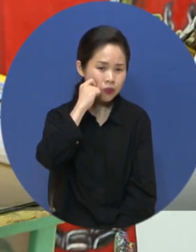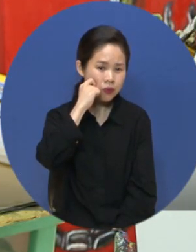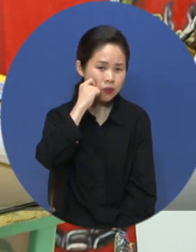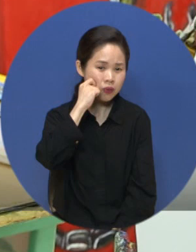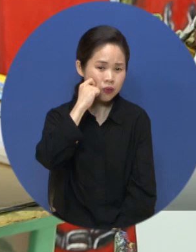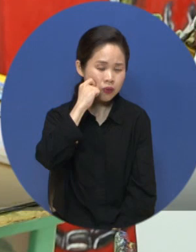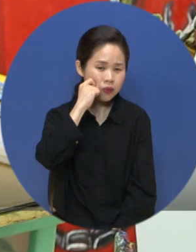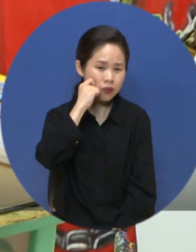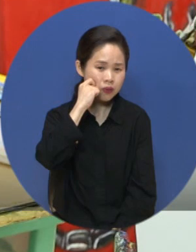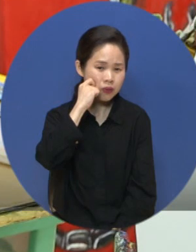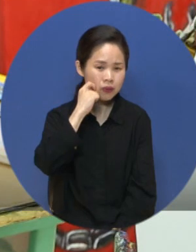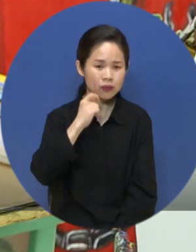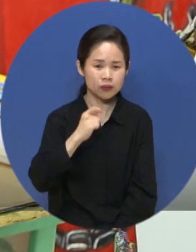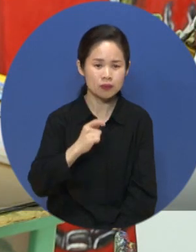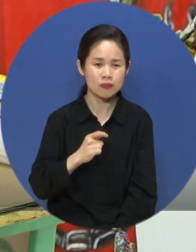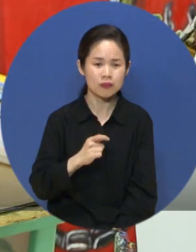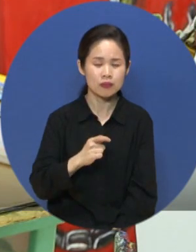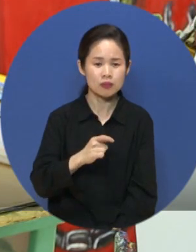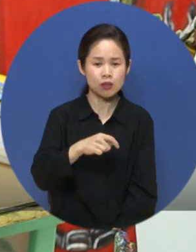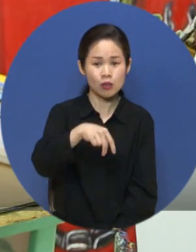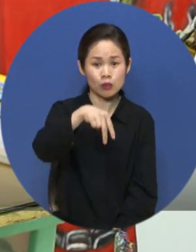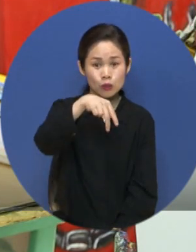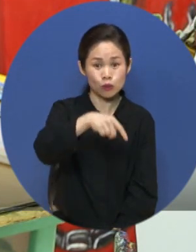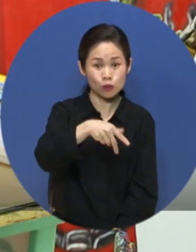세밀한 작업이